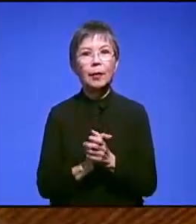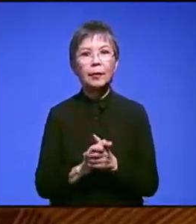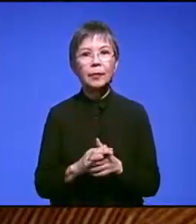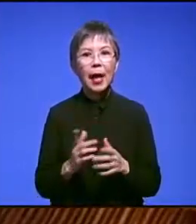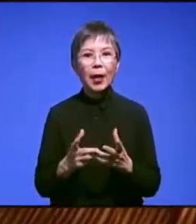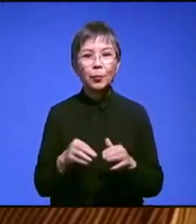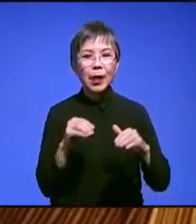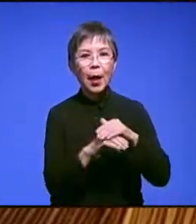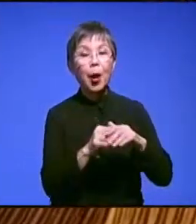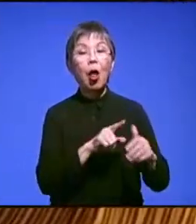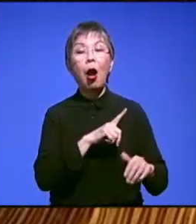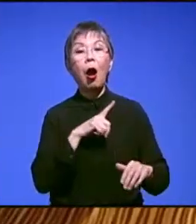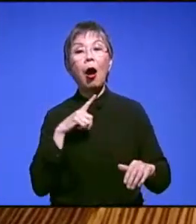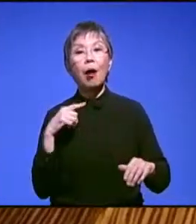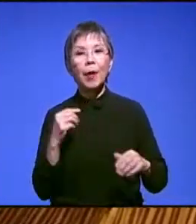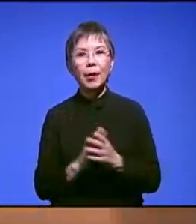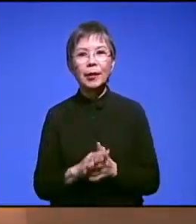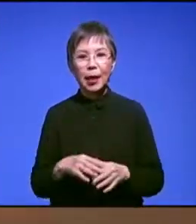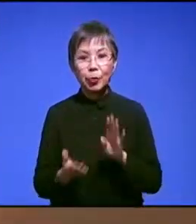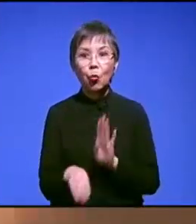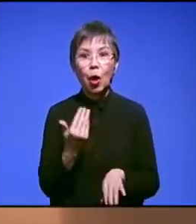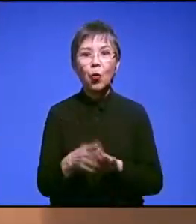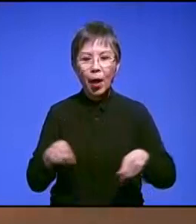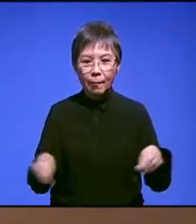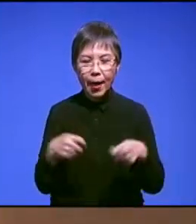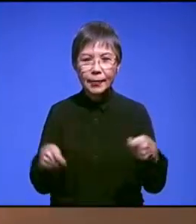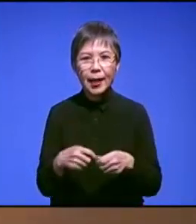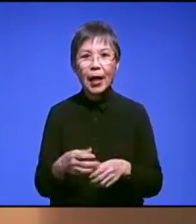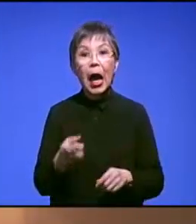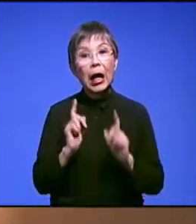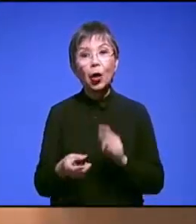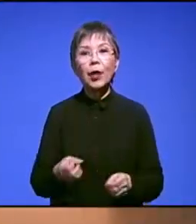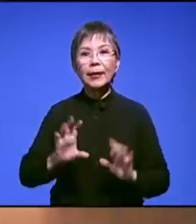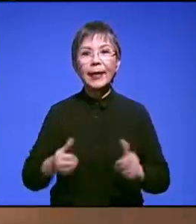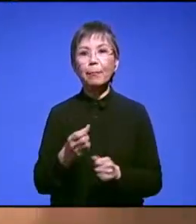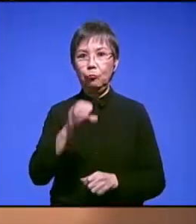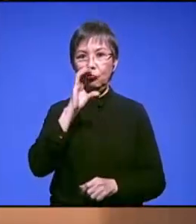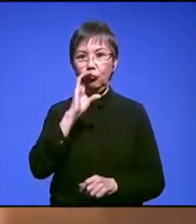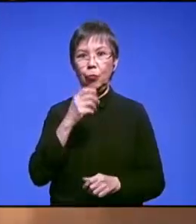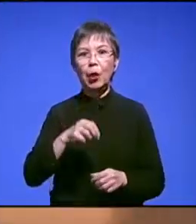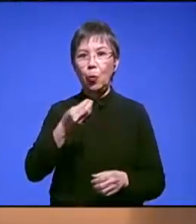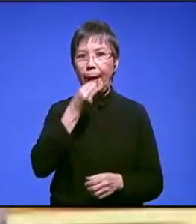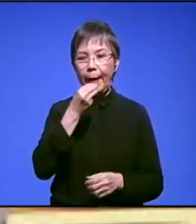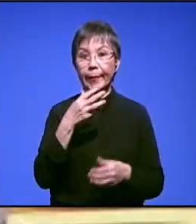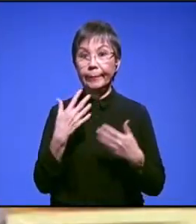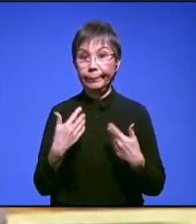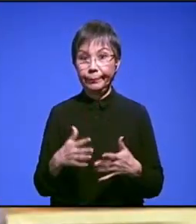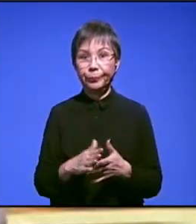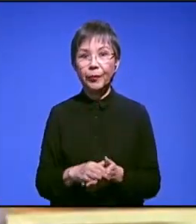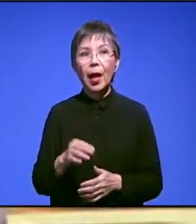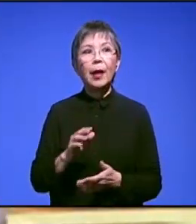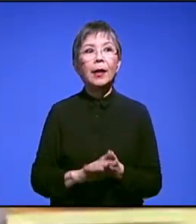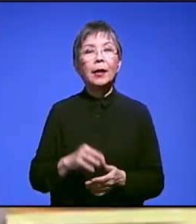bisa disimpan lebih lama dan bisa dimasak ulang dengan mudah saat ingin menyantapnya.